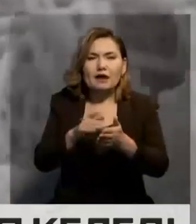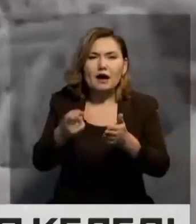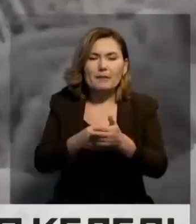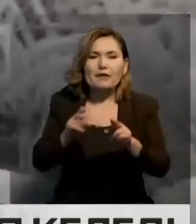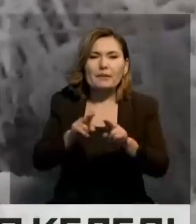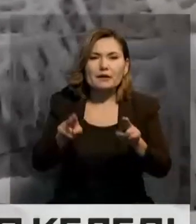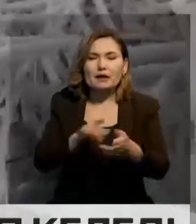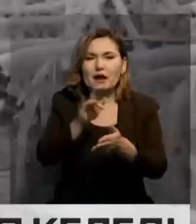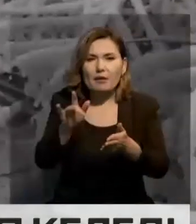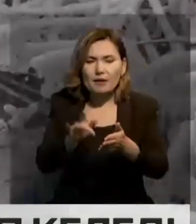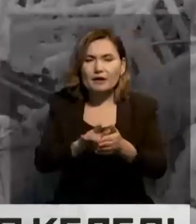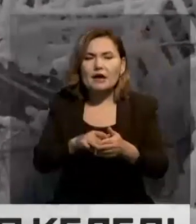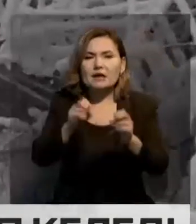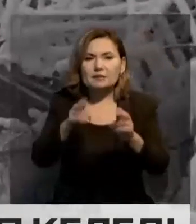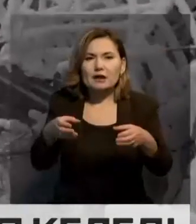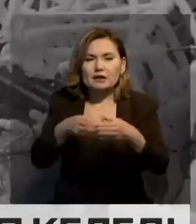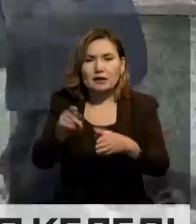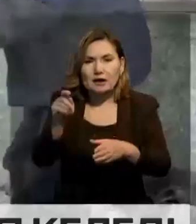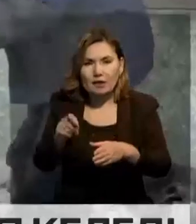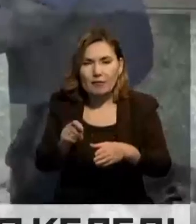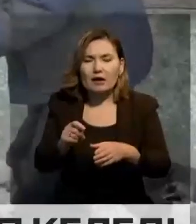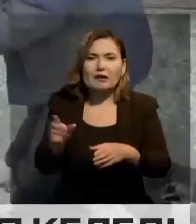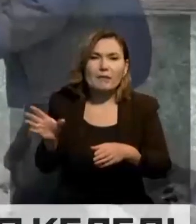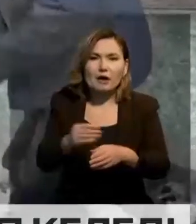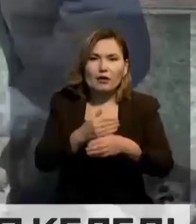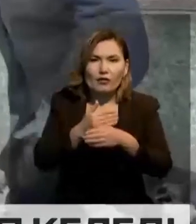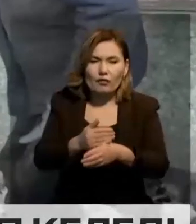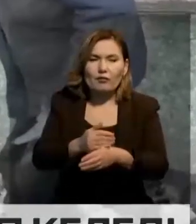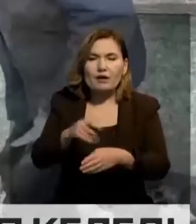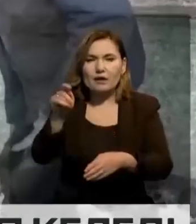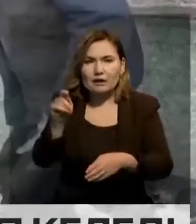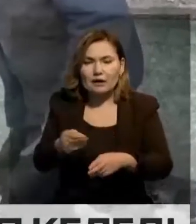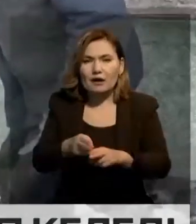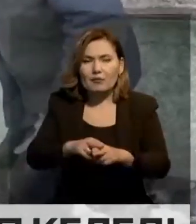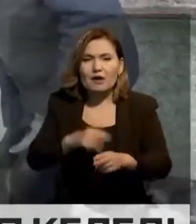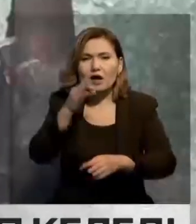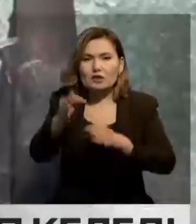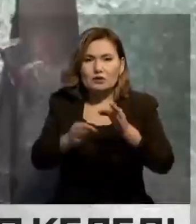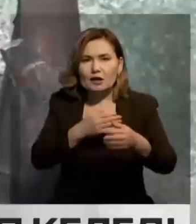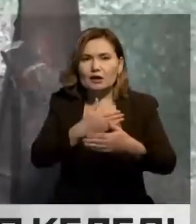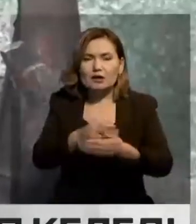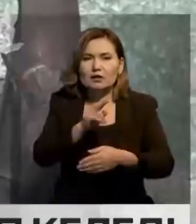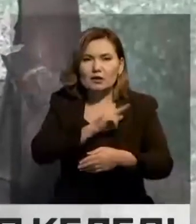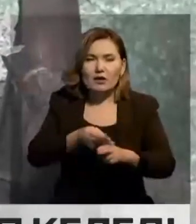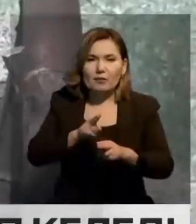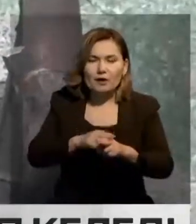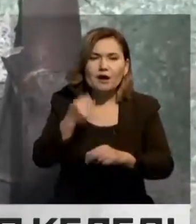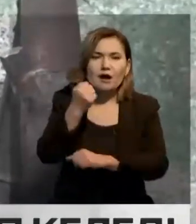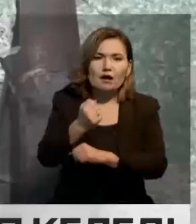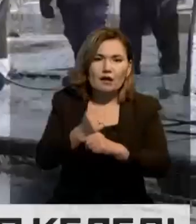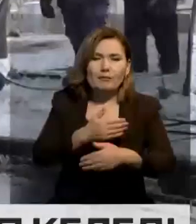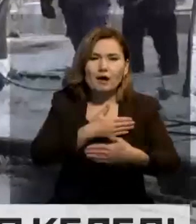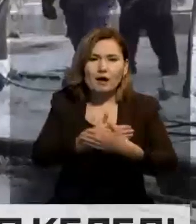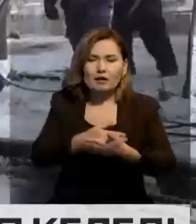Петропавл қалаларының жылу берушілері, сантехниктері келді. Олар уақытпен санаспай жұмыс істеп жатыр. Кеншілермен